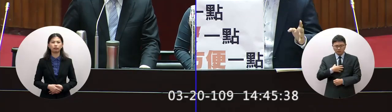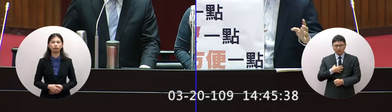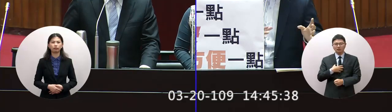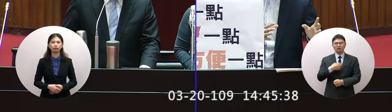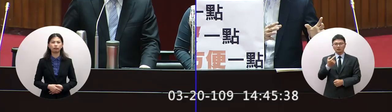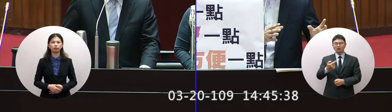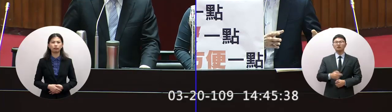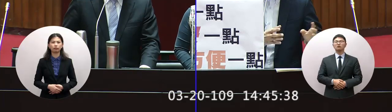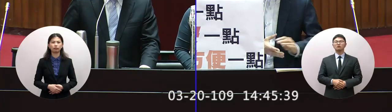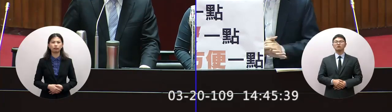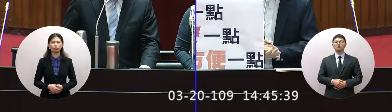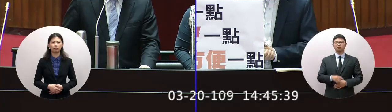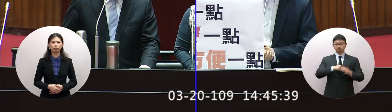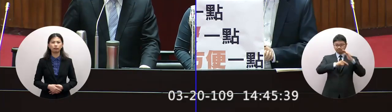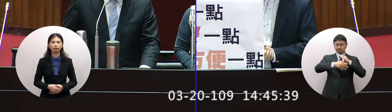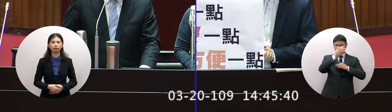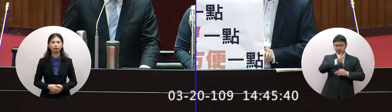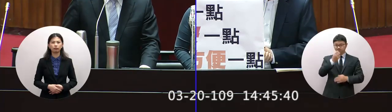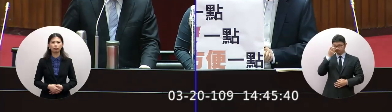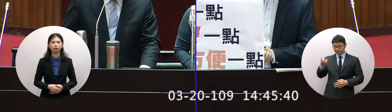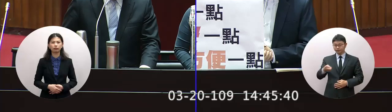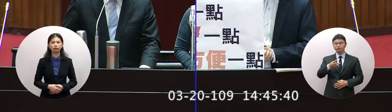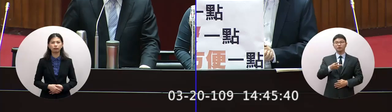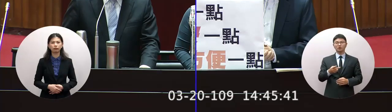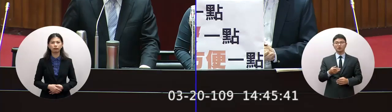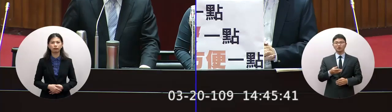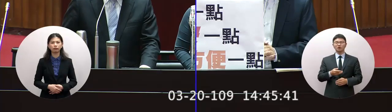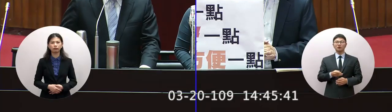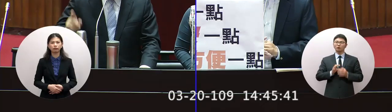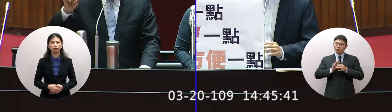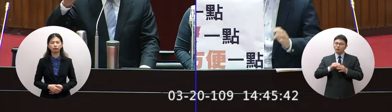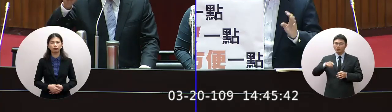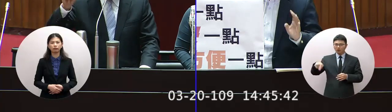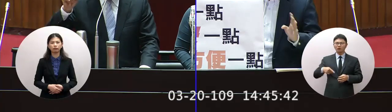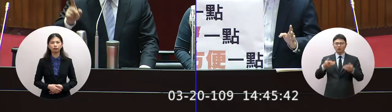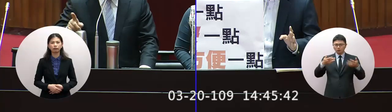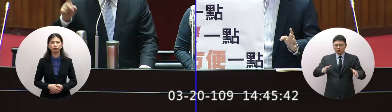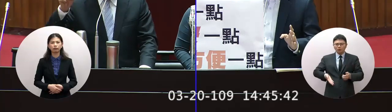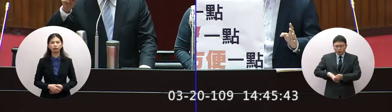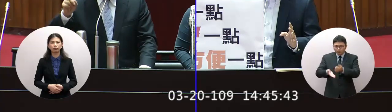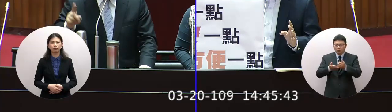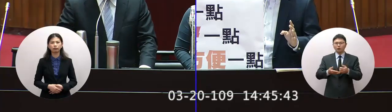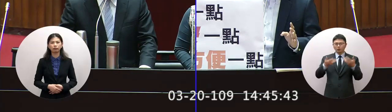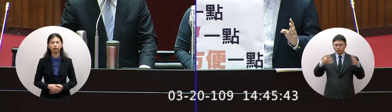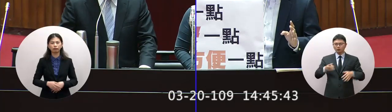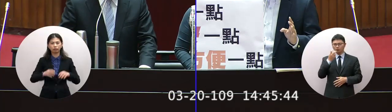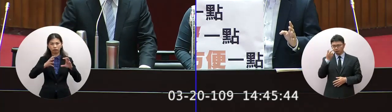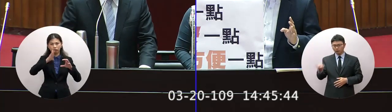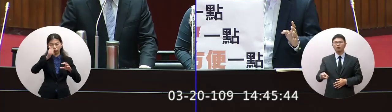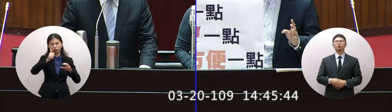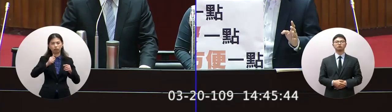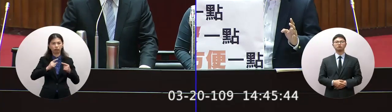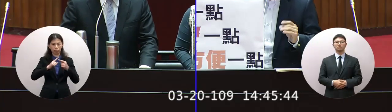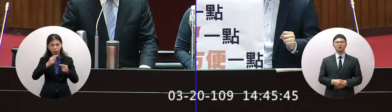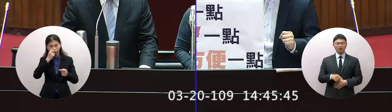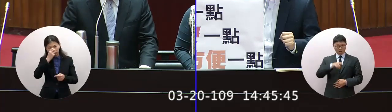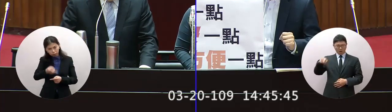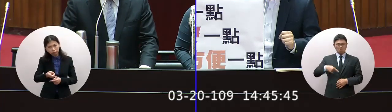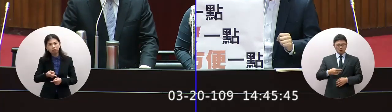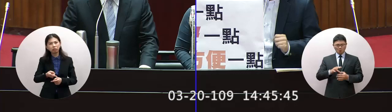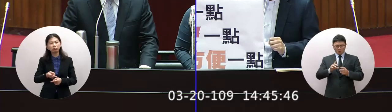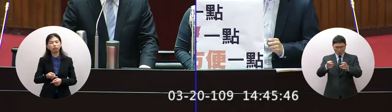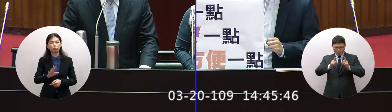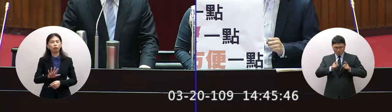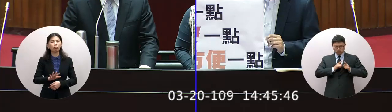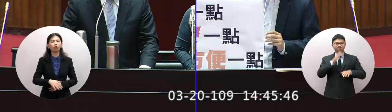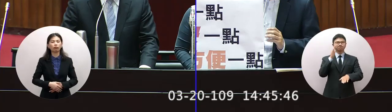孽也到过我们的现场去第一线去慰问他们，有空的时候就给他们多多慰问一下。 总统也有去， 他们会很感动的，